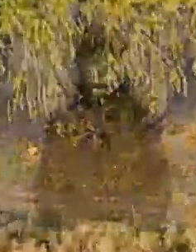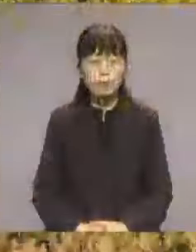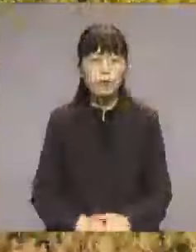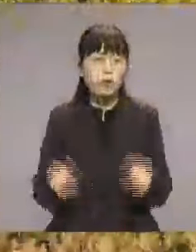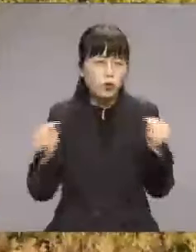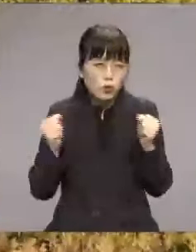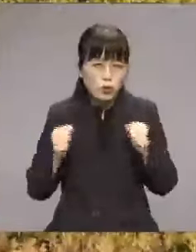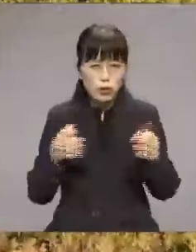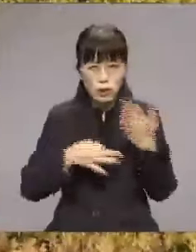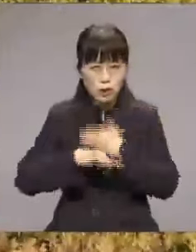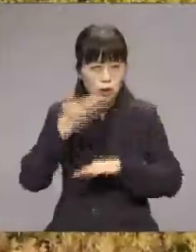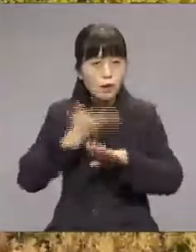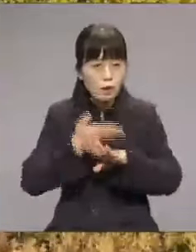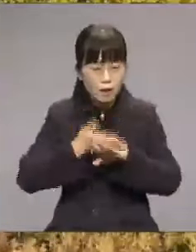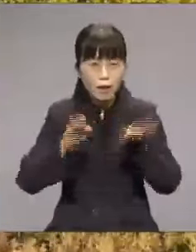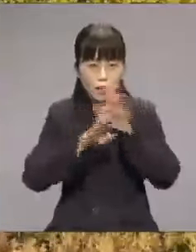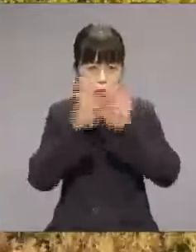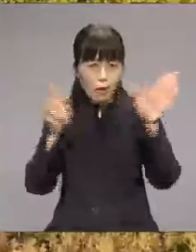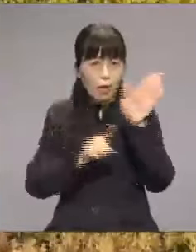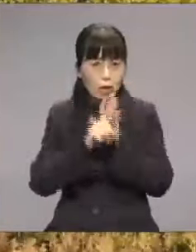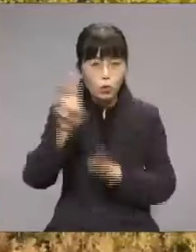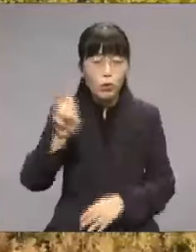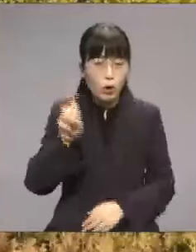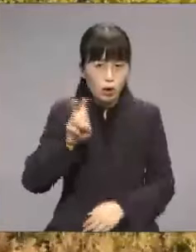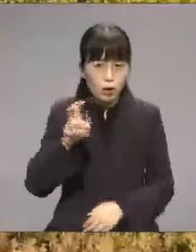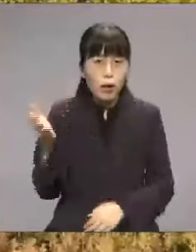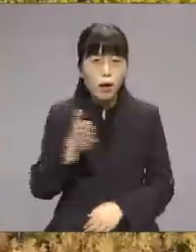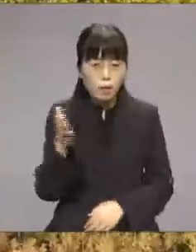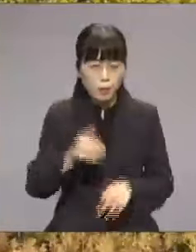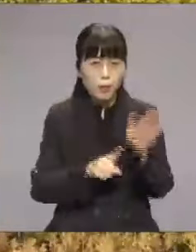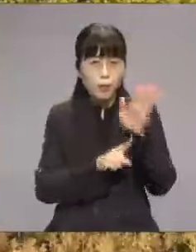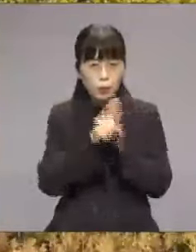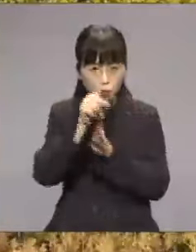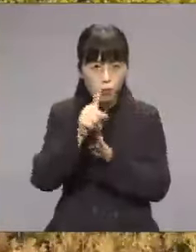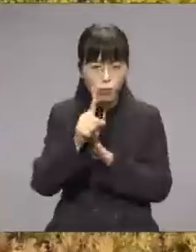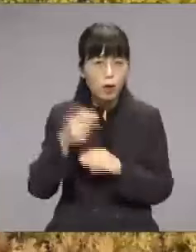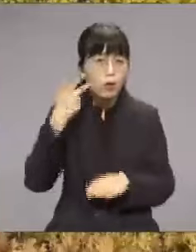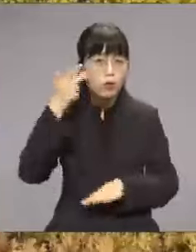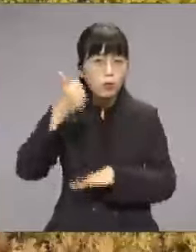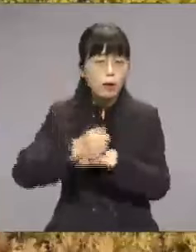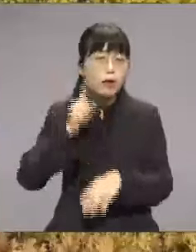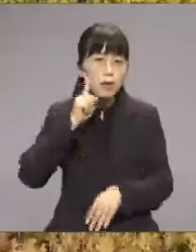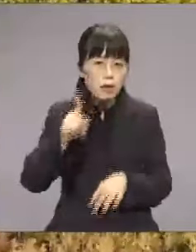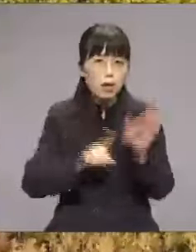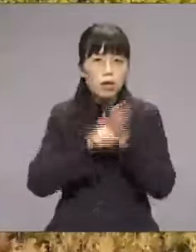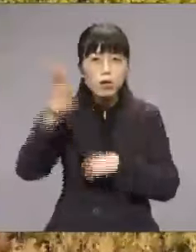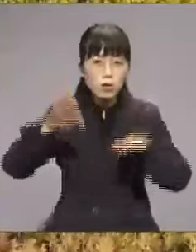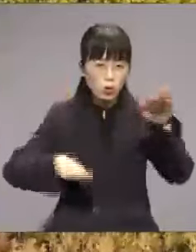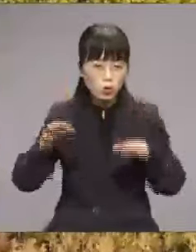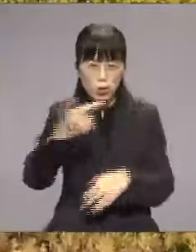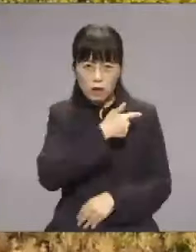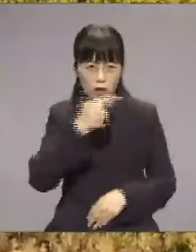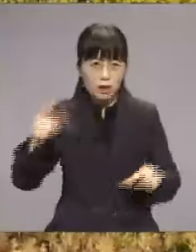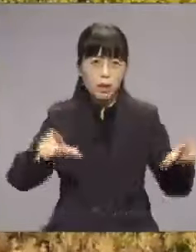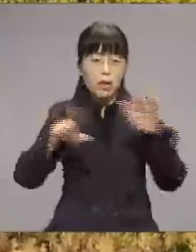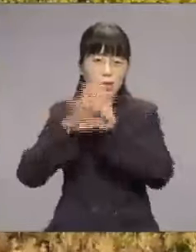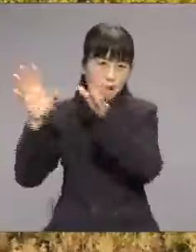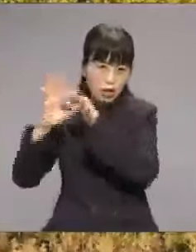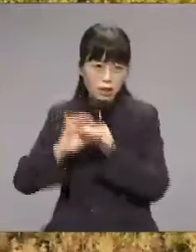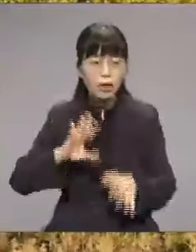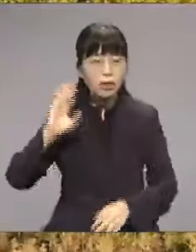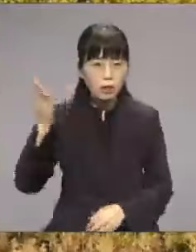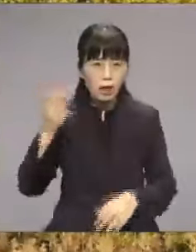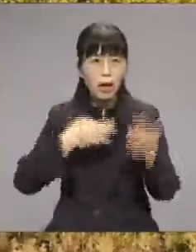쌀쌀했던 아침과 달리 낮 기온은 20도 안팎으로 올랐습니다 주말인 내일도 1교 차 큰 날씨가 이어지겠는데요